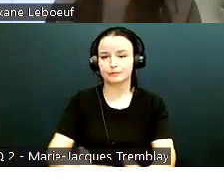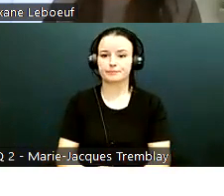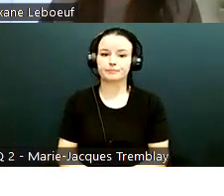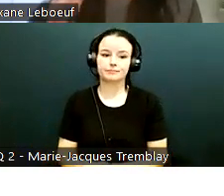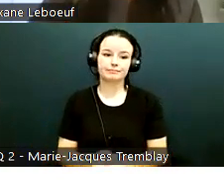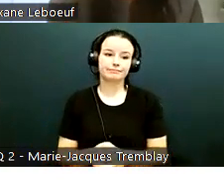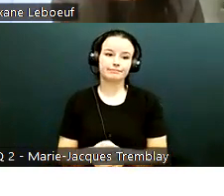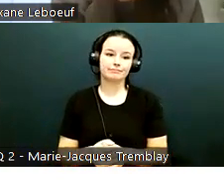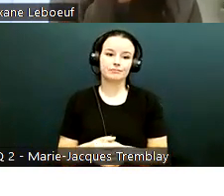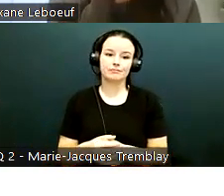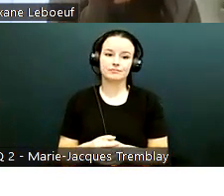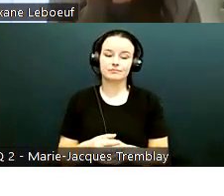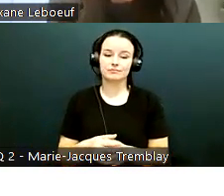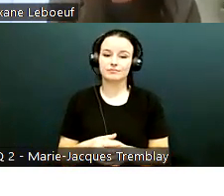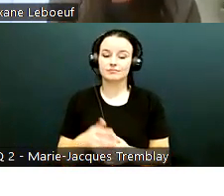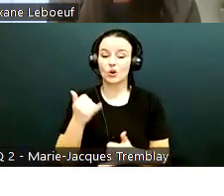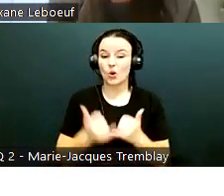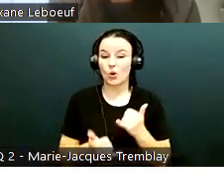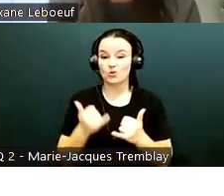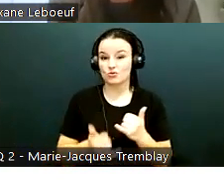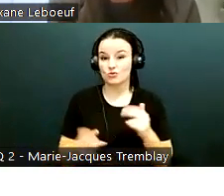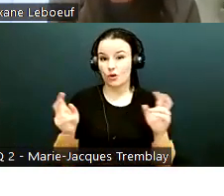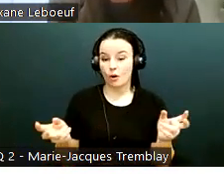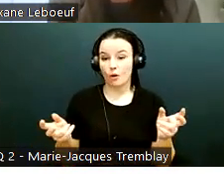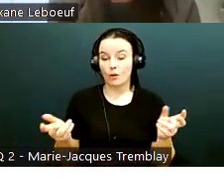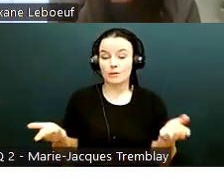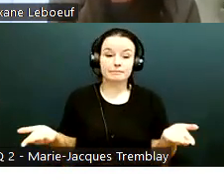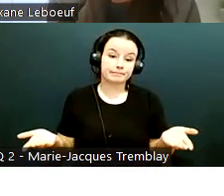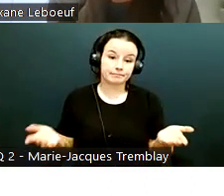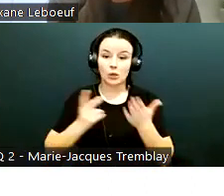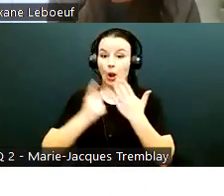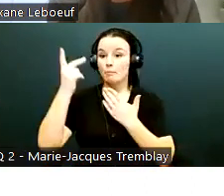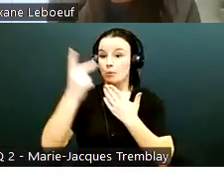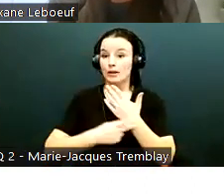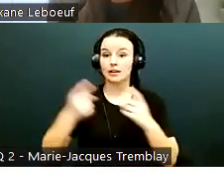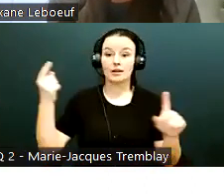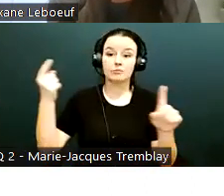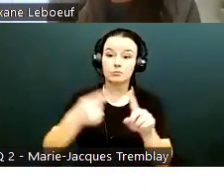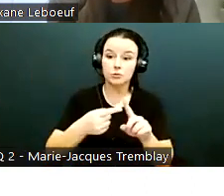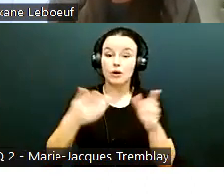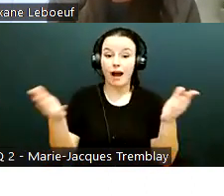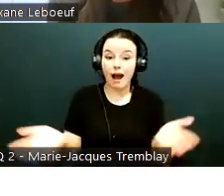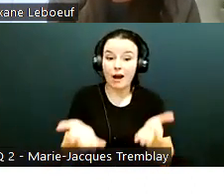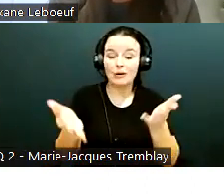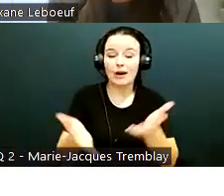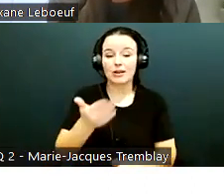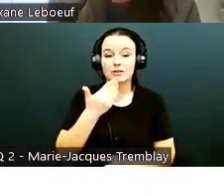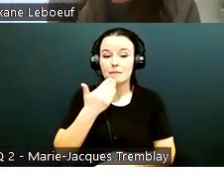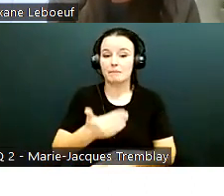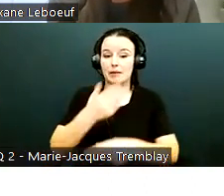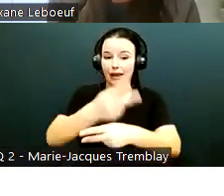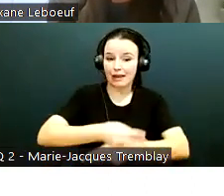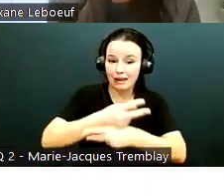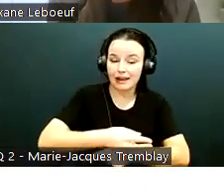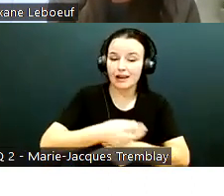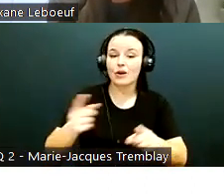En conclusion, ben, écoutez, c'est un programme, on le rappelle, qui vise à promouvoir la bienveillance et à